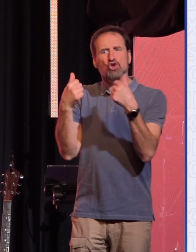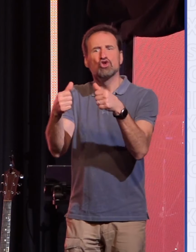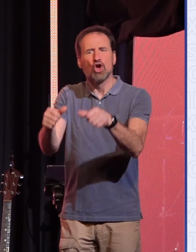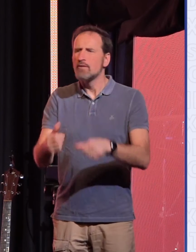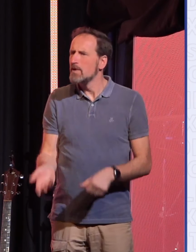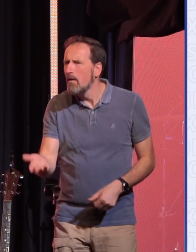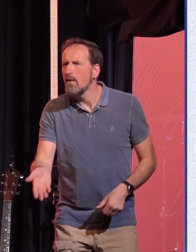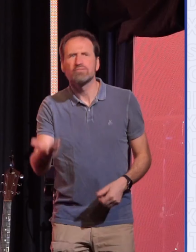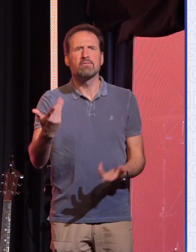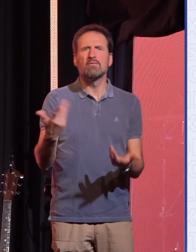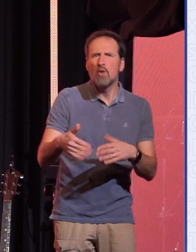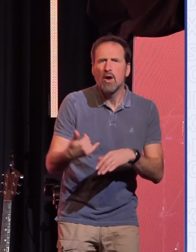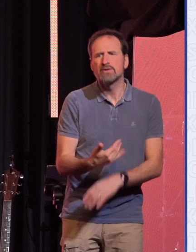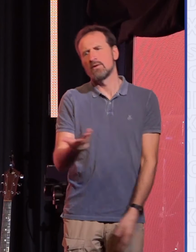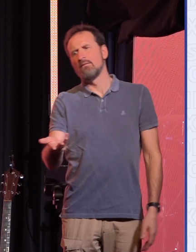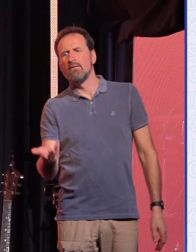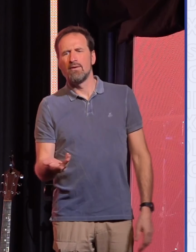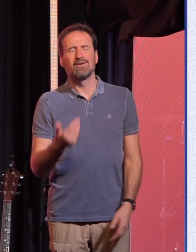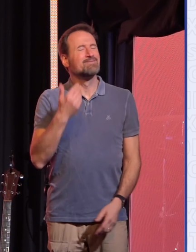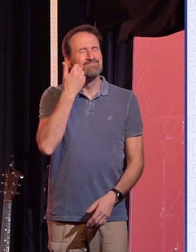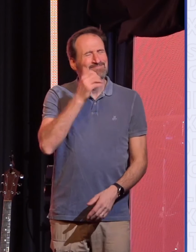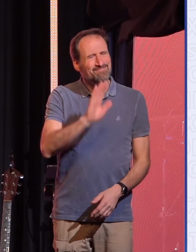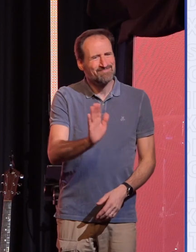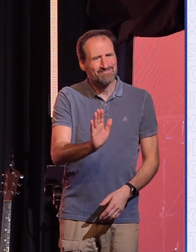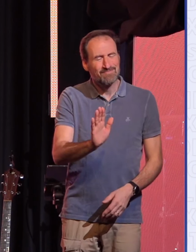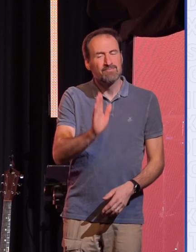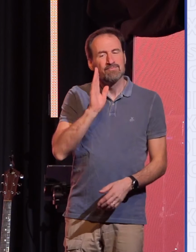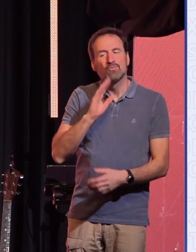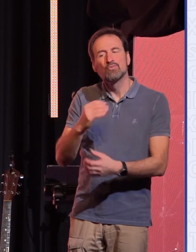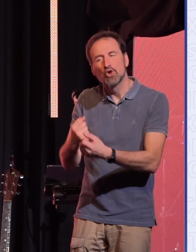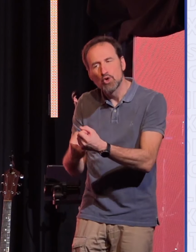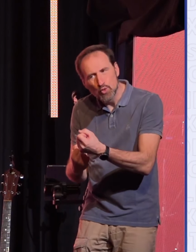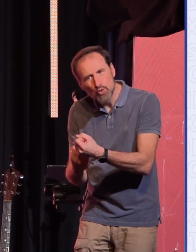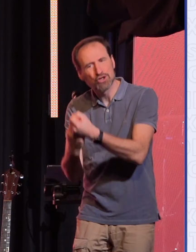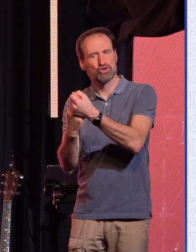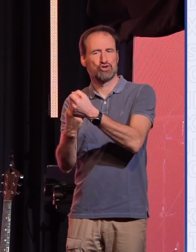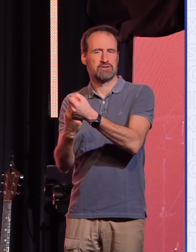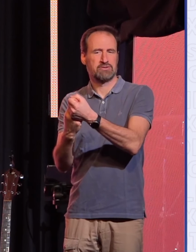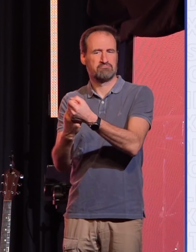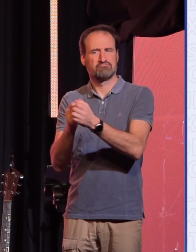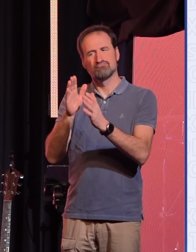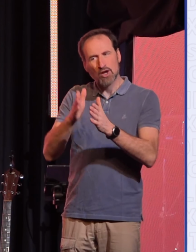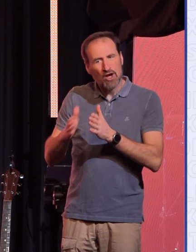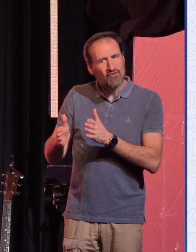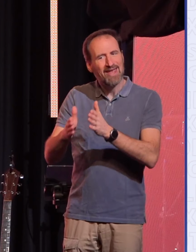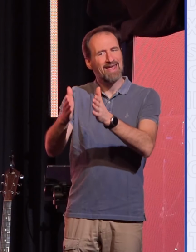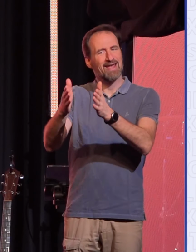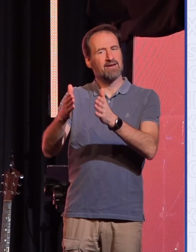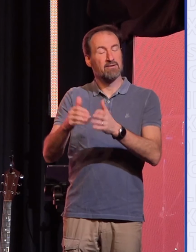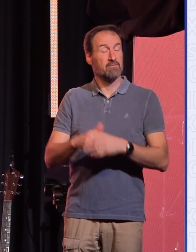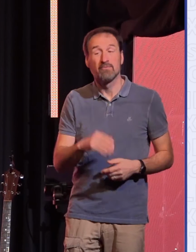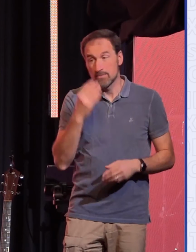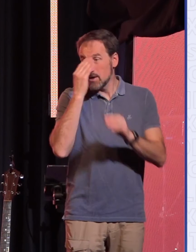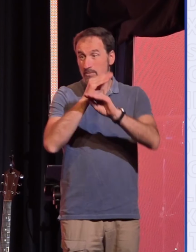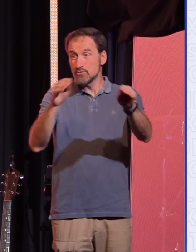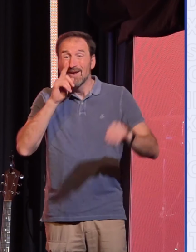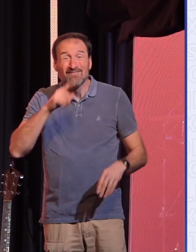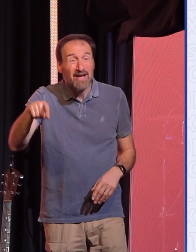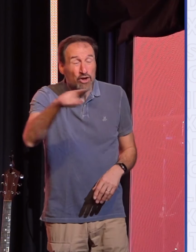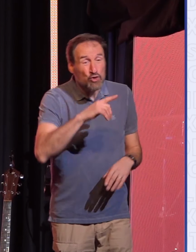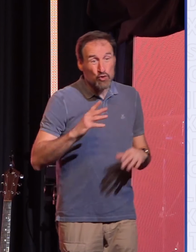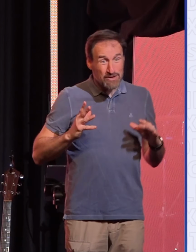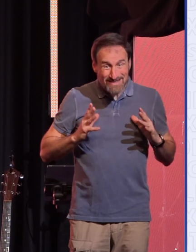mehr. Wisst ihr, wenn du Single bist, hast du noch keinen Druck. Da bist du noch komplett